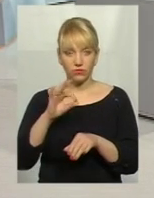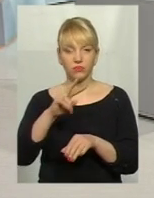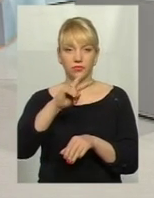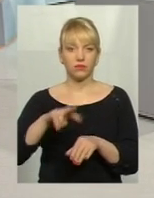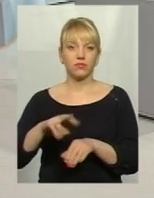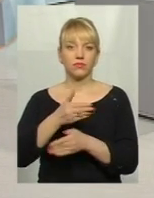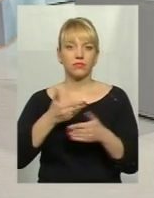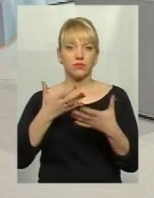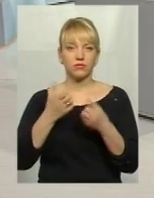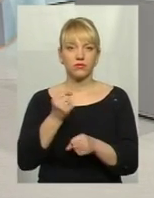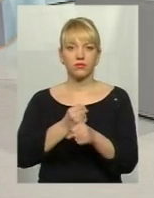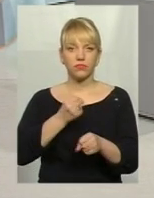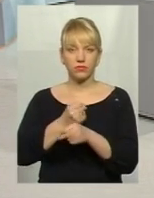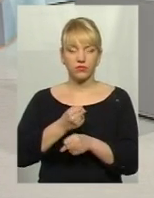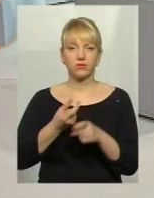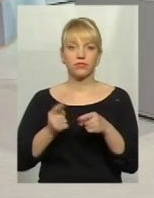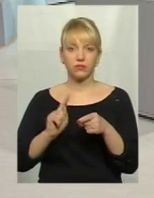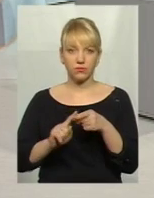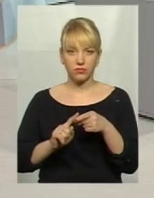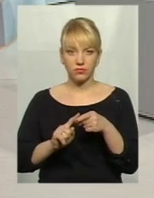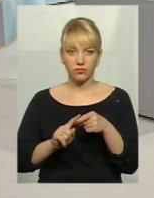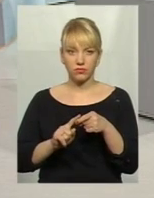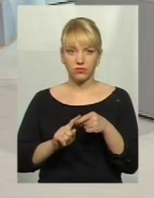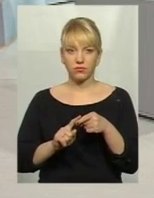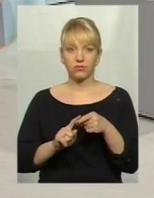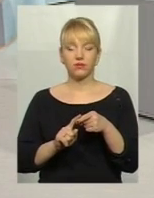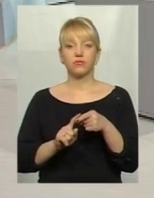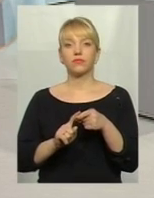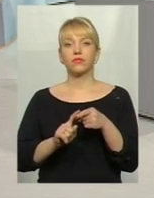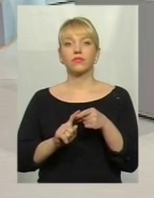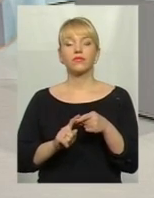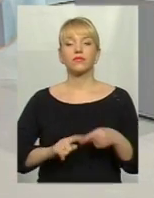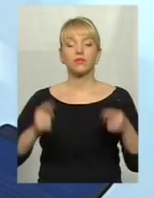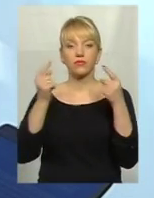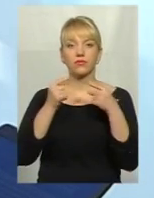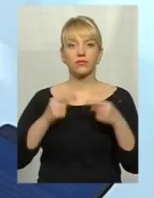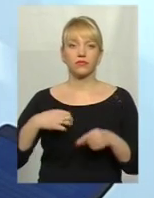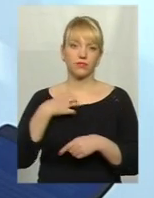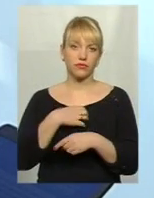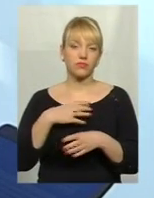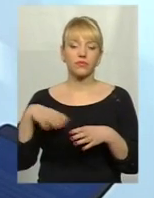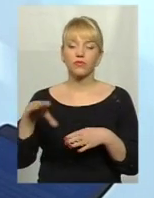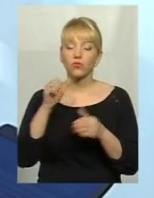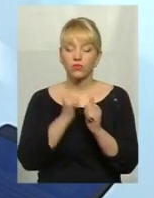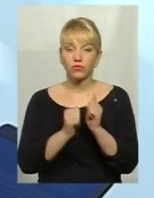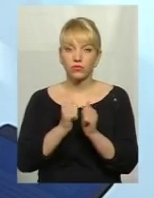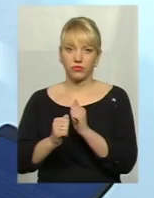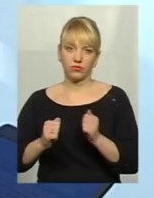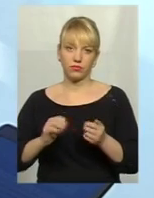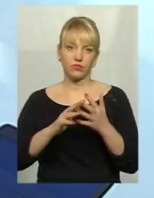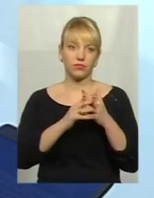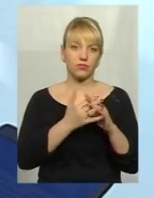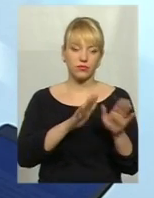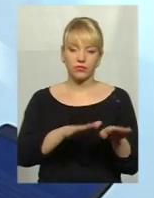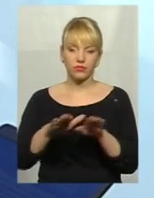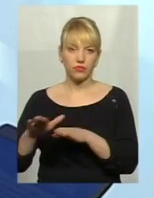ми наробляємо ті, скажімо так, визначаємося з пріоритетами по кожному населеному пункту. Ми розуміємо, що в кожному